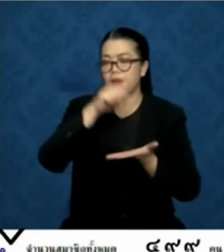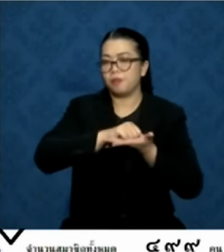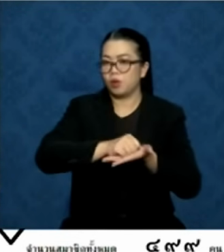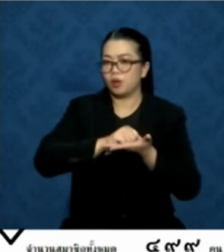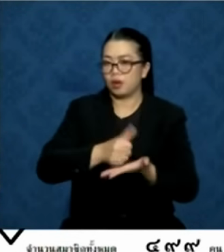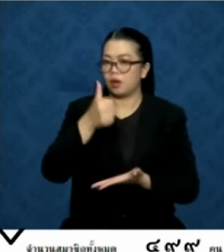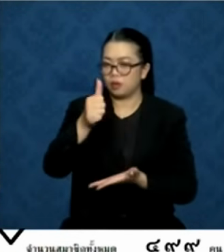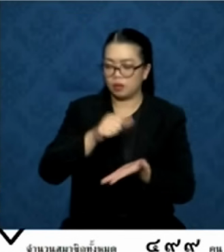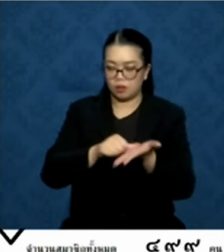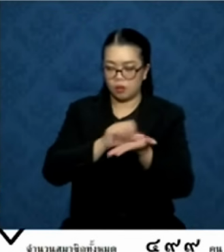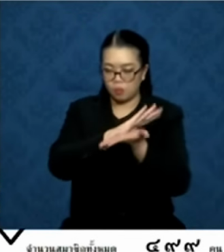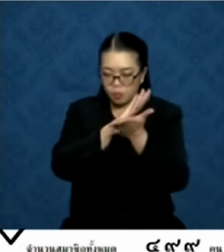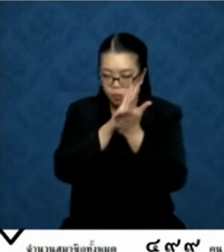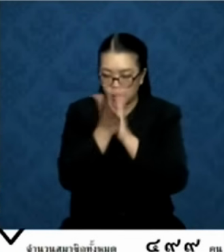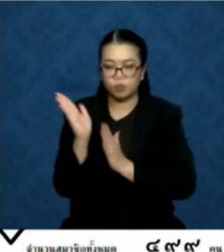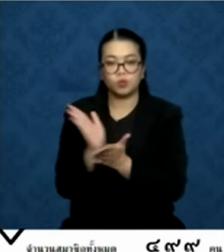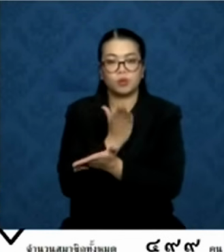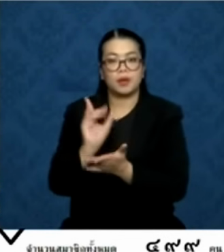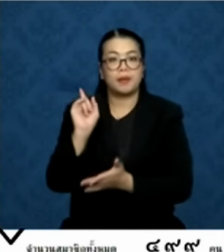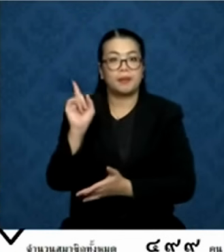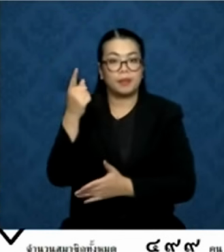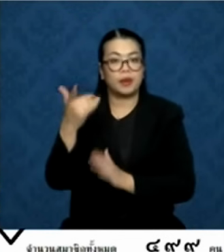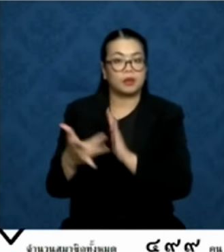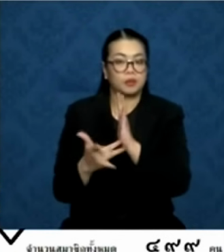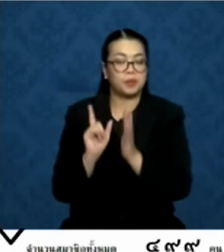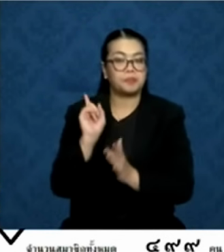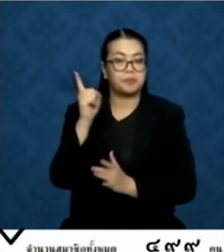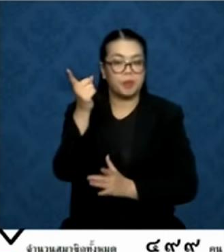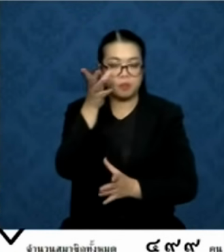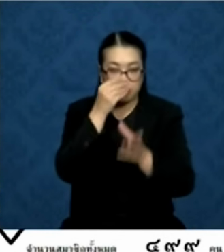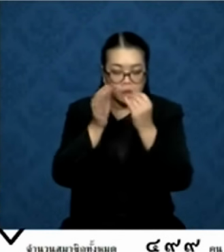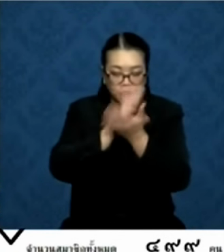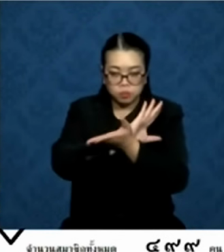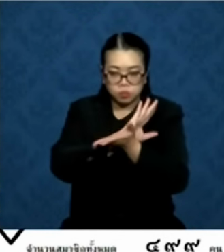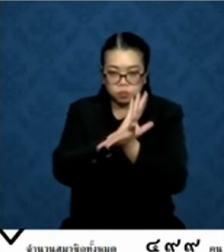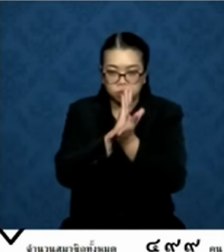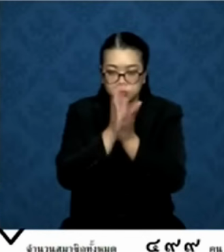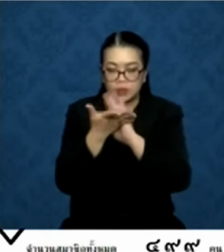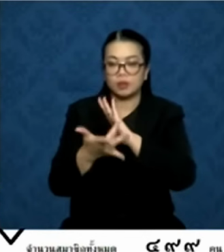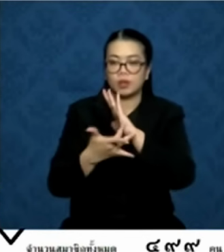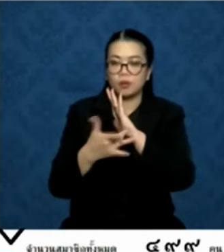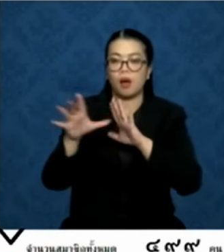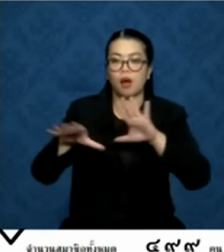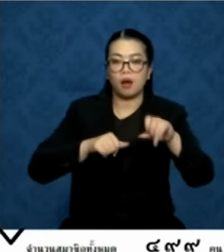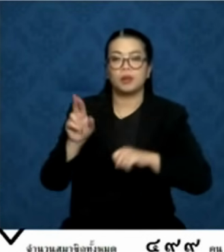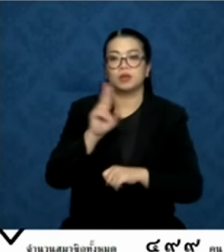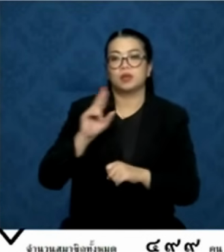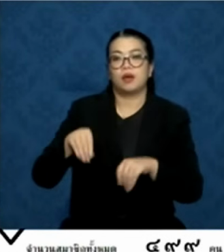ามารถปรับตัวสู่ธุรกิจใหม่โดยเสริมศักยภาพวิสาหกิจในการใช้ระบบเทคโนโลยีสารส